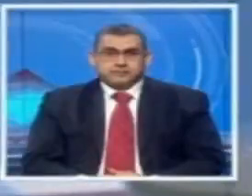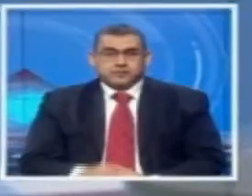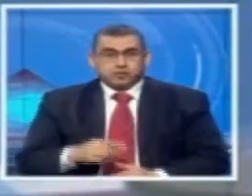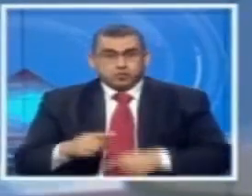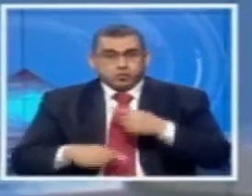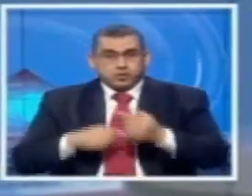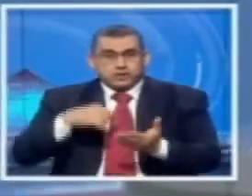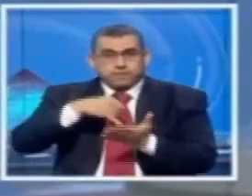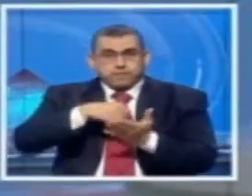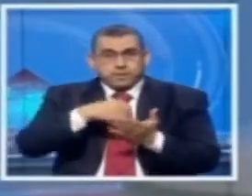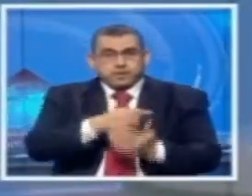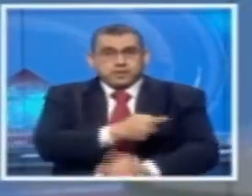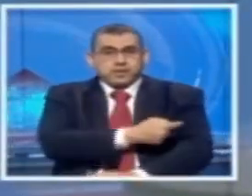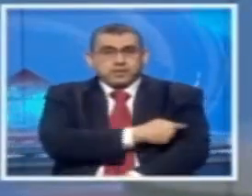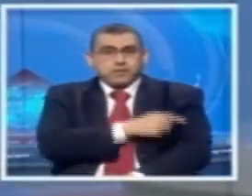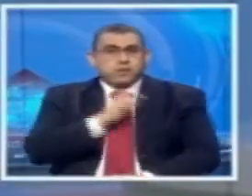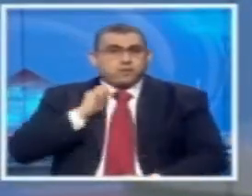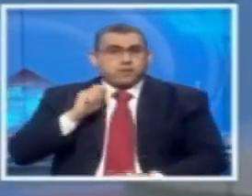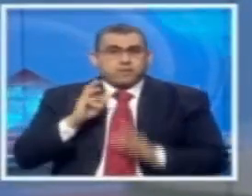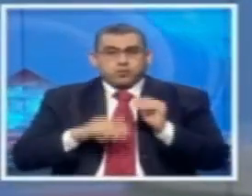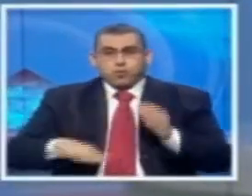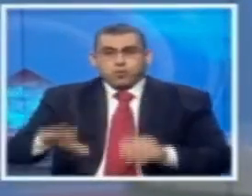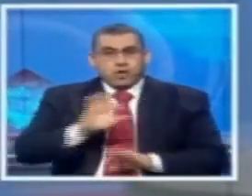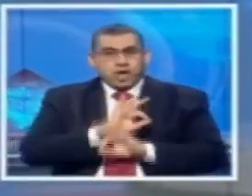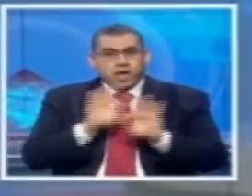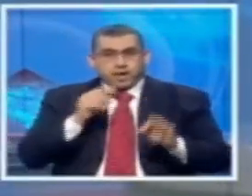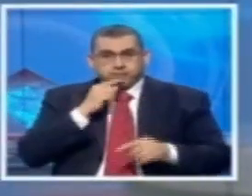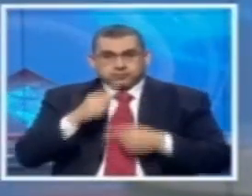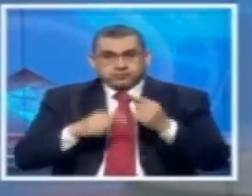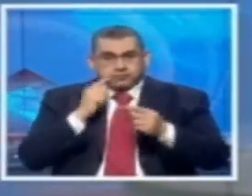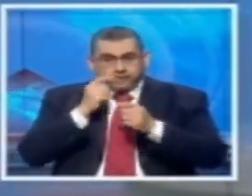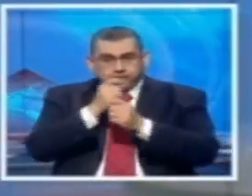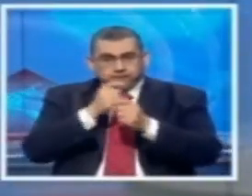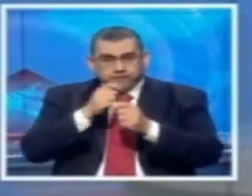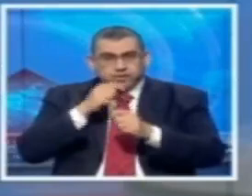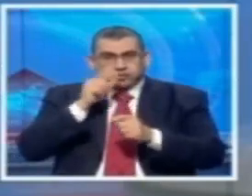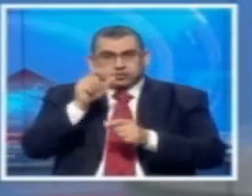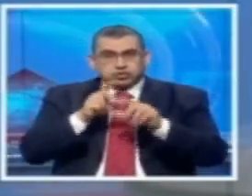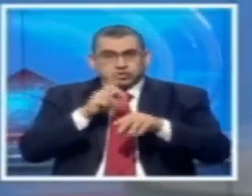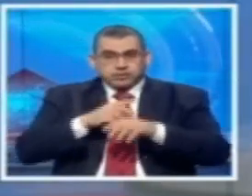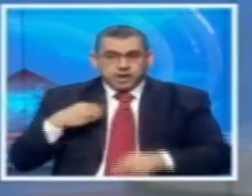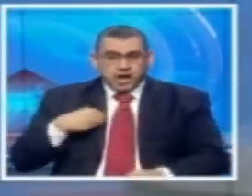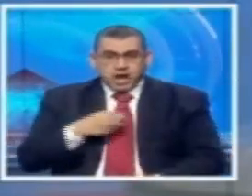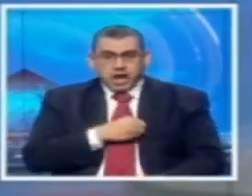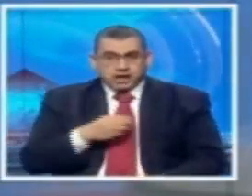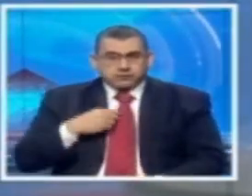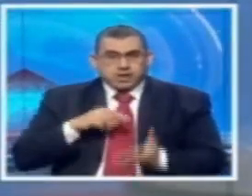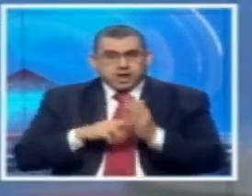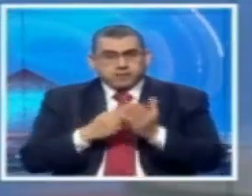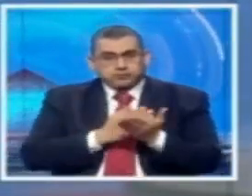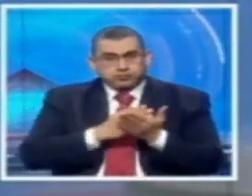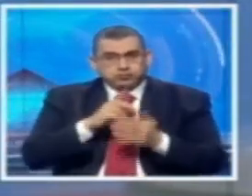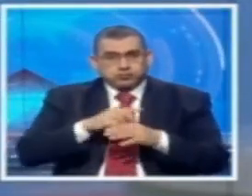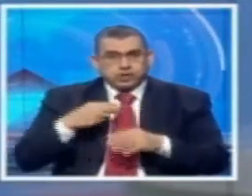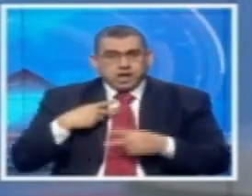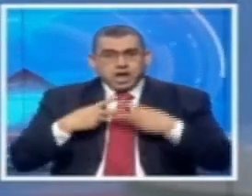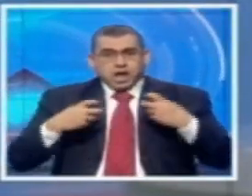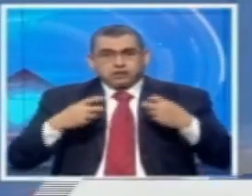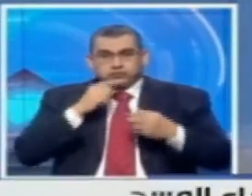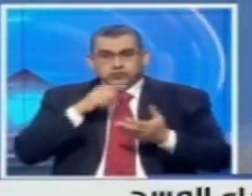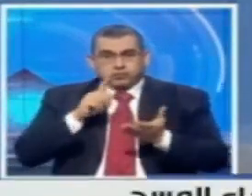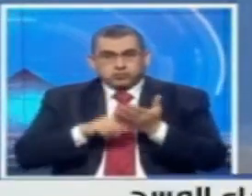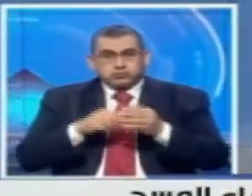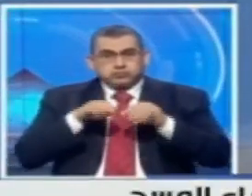تواصلوا المراكز الطبيه بمحافظات مصر كافه عملها لفحص المواطنين واجراء المسح الطبي لهم وذلك